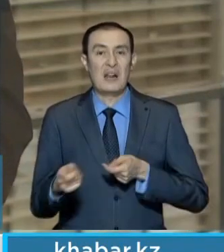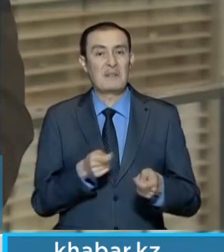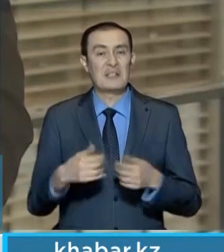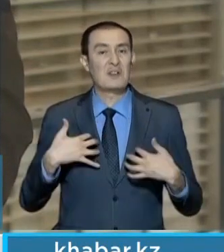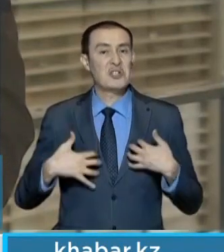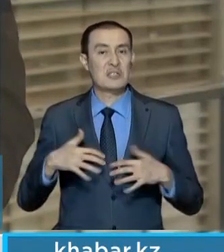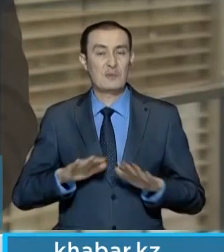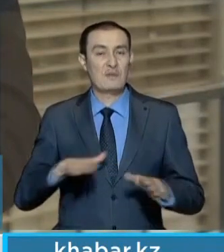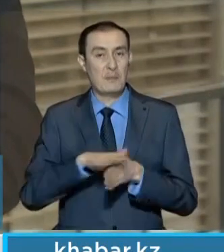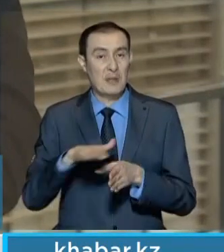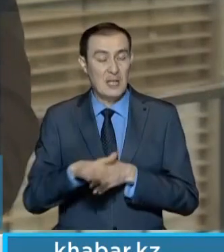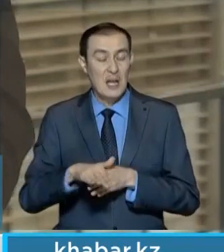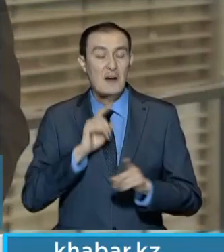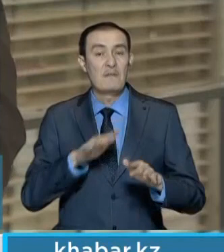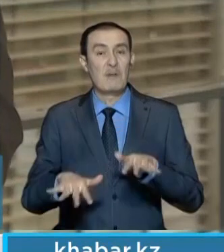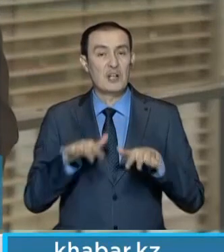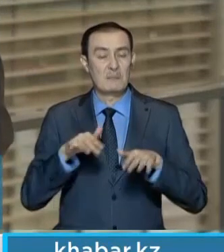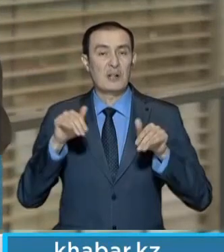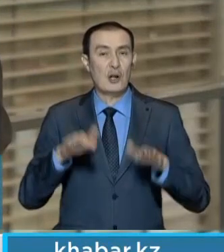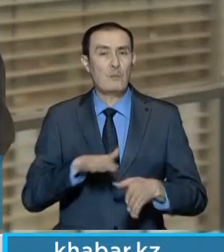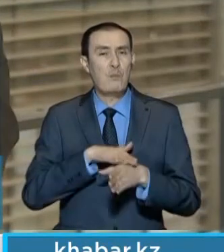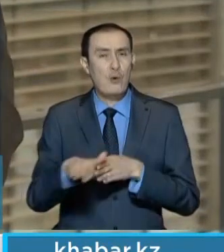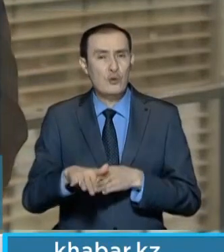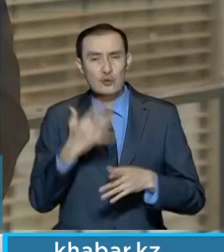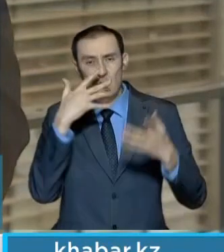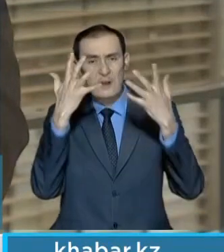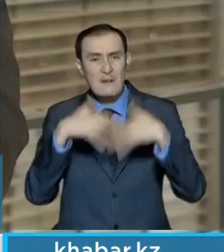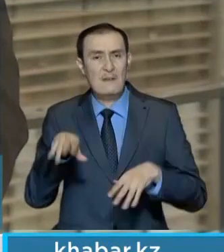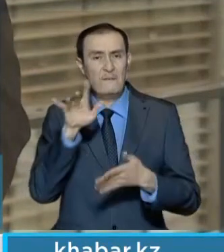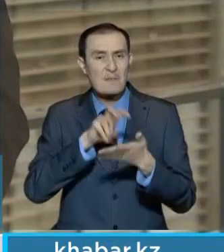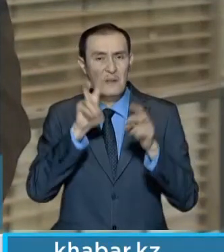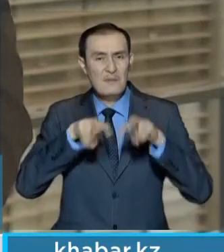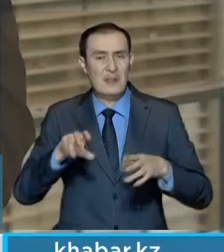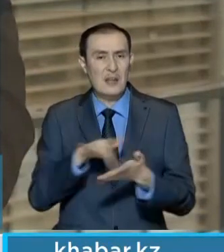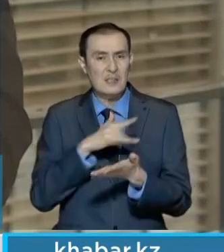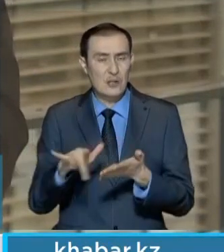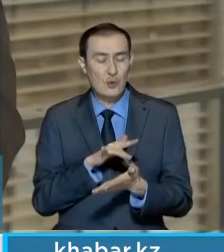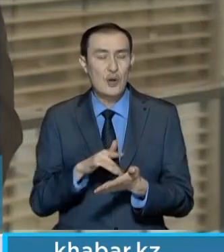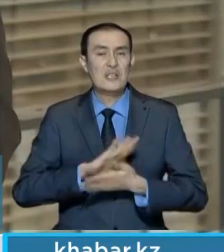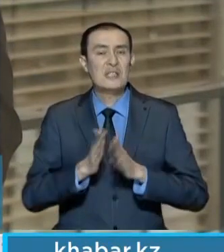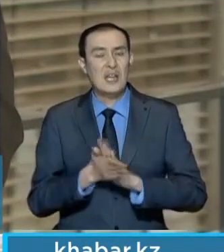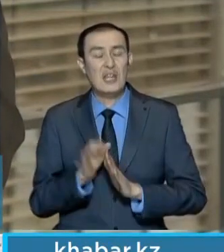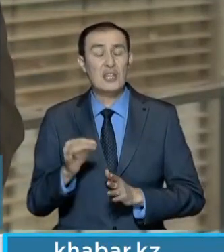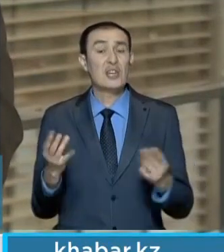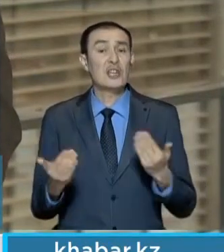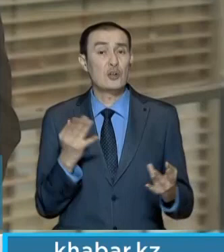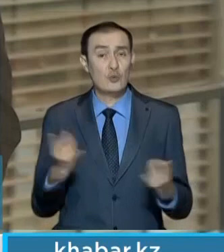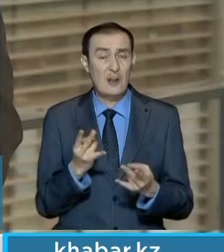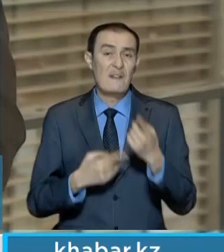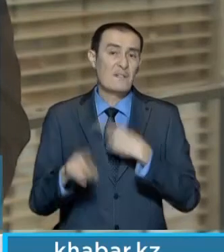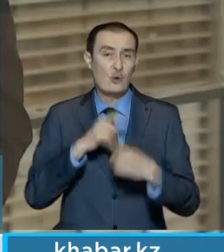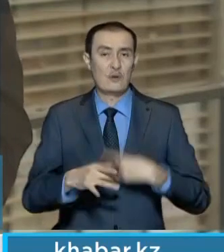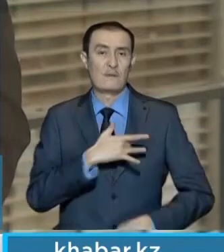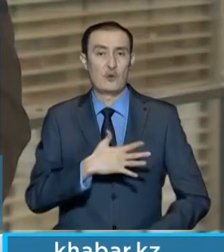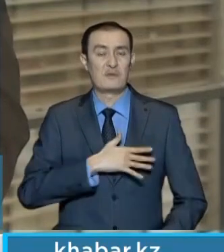данные поручения. В Мажилисе предложили провести полную инвентаризацию таких объектов в стране, диагностику состояния и при необходимости вернуть их в